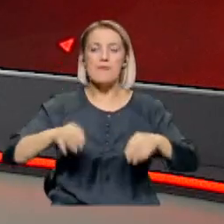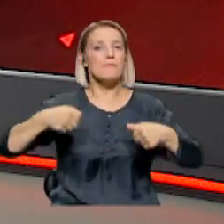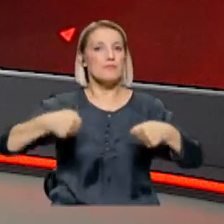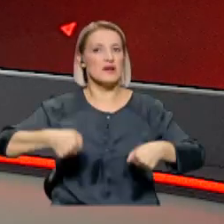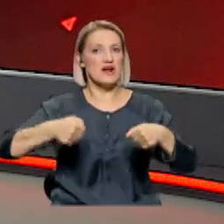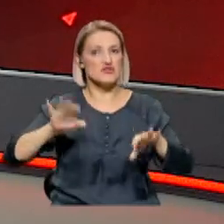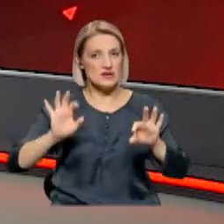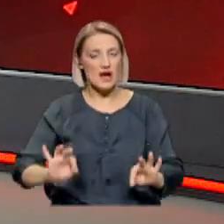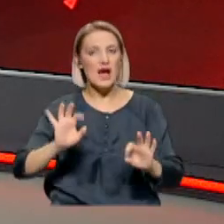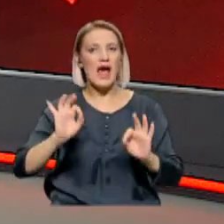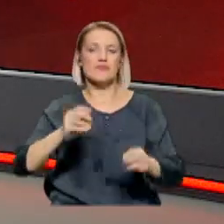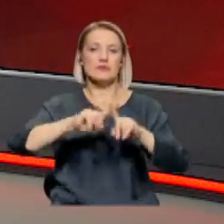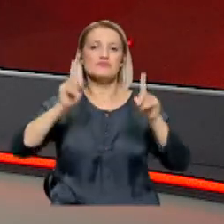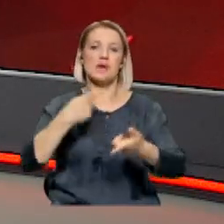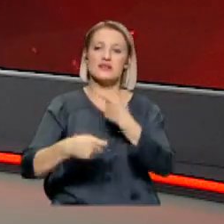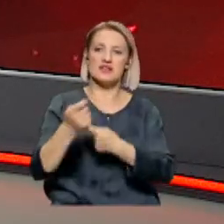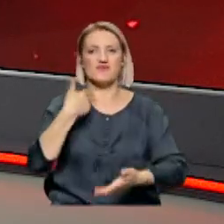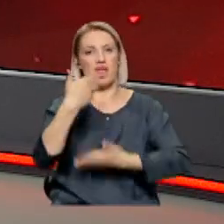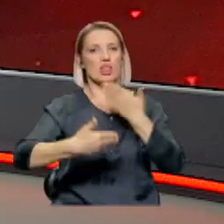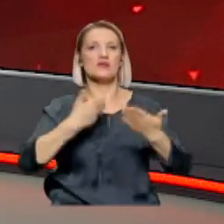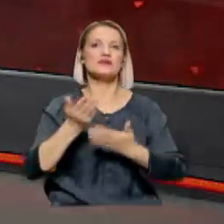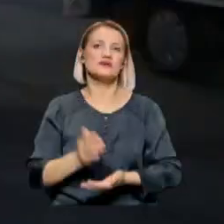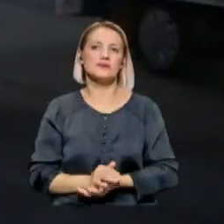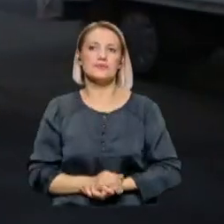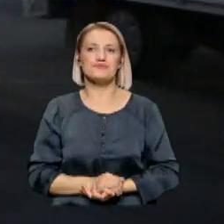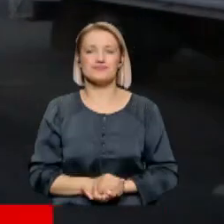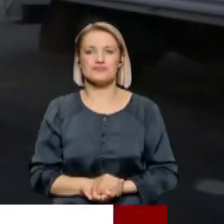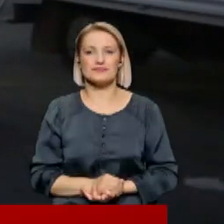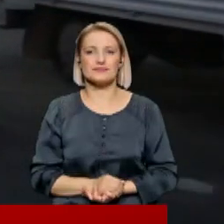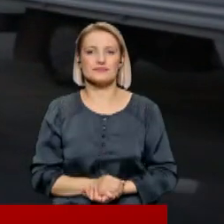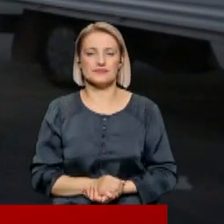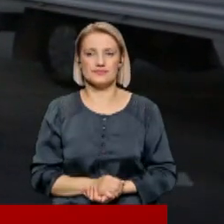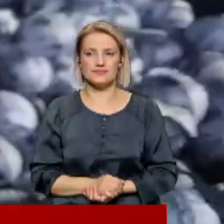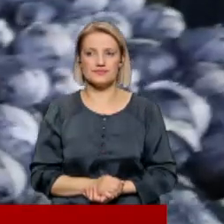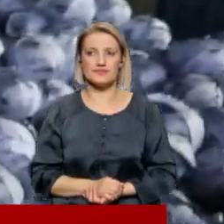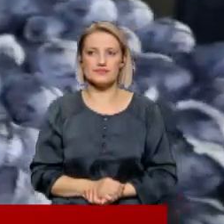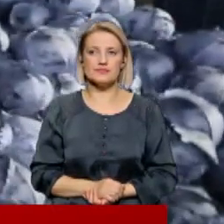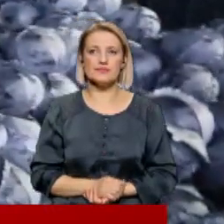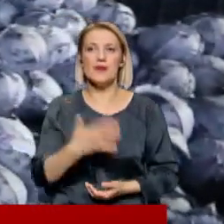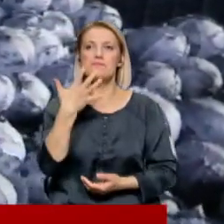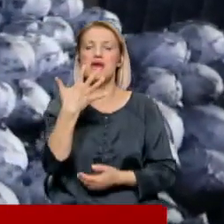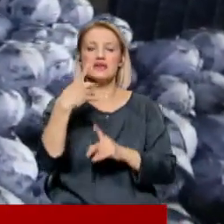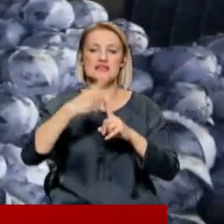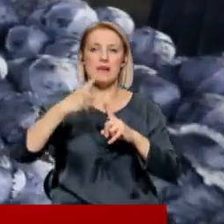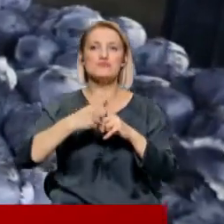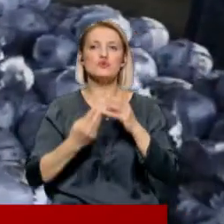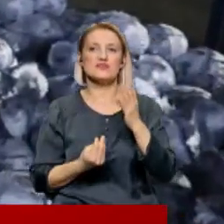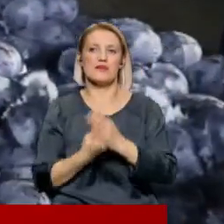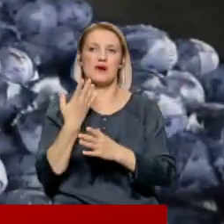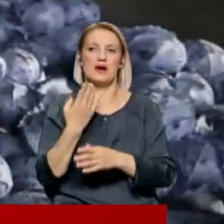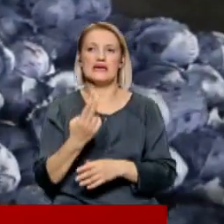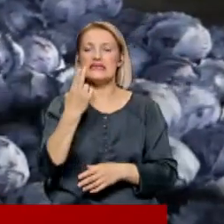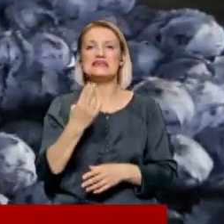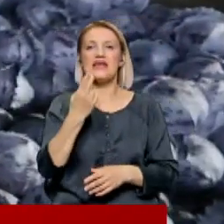pazarcı, hem hal esnafı anlattı. Gel adam bunda. 5 Temmuz sabahı 7 lira